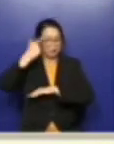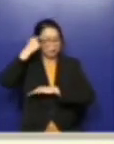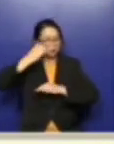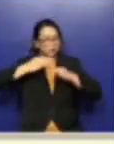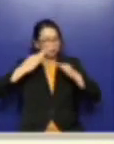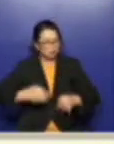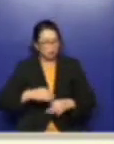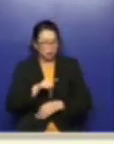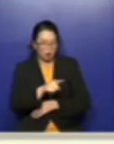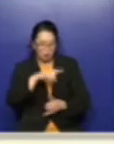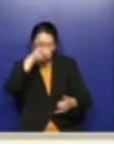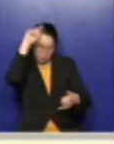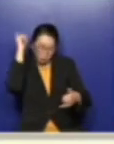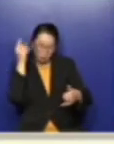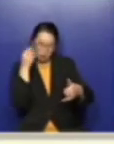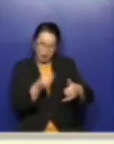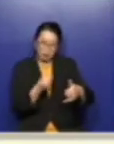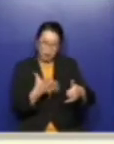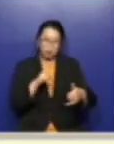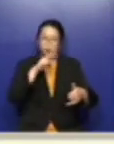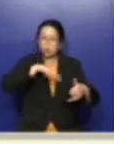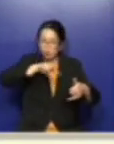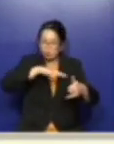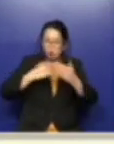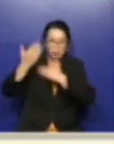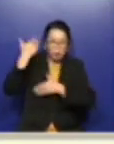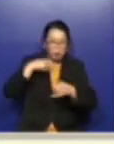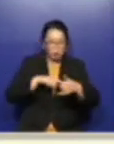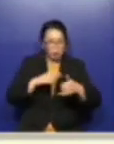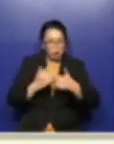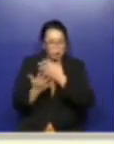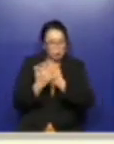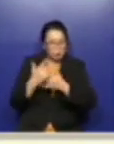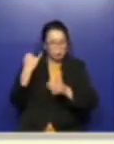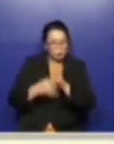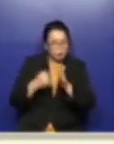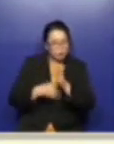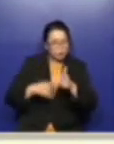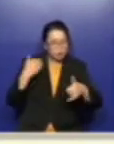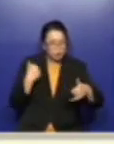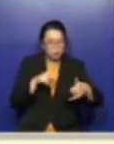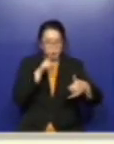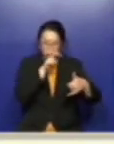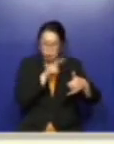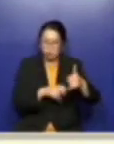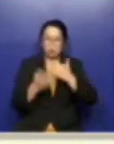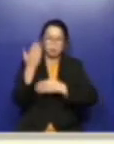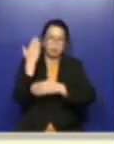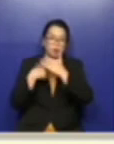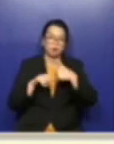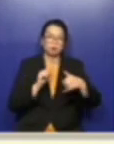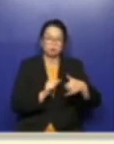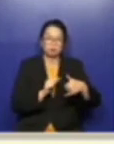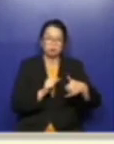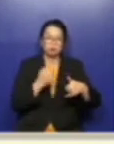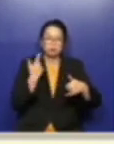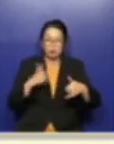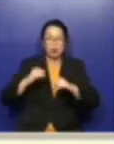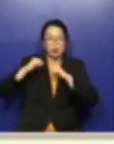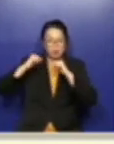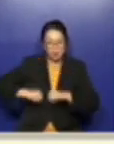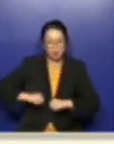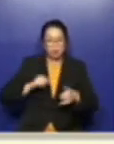ว่าจะบวชให้ผู้ใดอีกครั้งหนึ่งไม่เมื่อกี้ท่านสมาชิกผู้ทรงเกียรติท่านนิยมได้พูดถึง